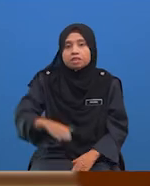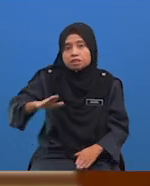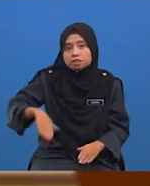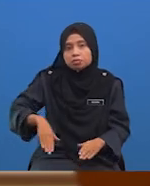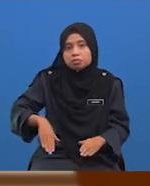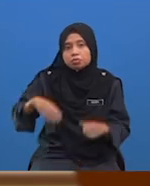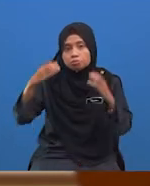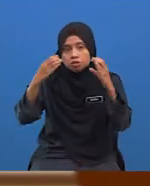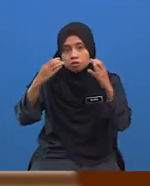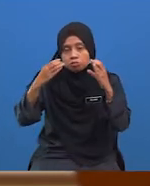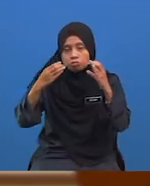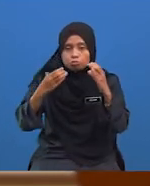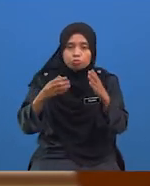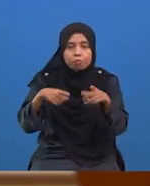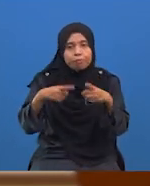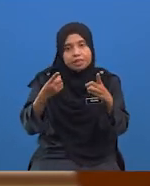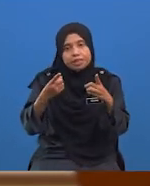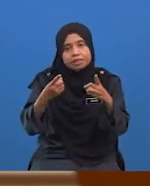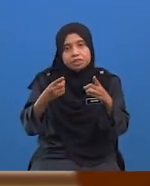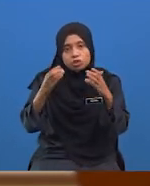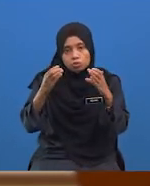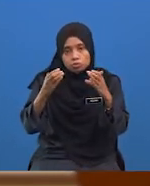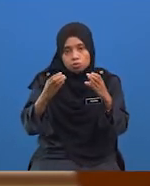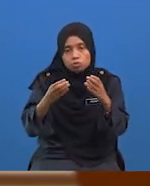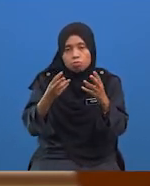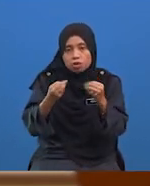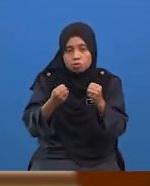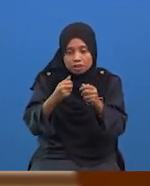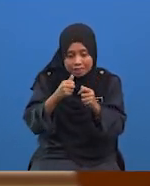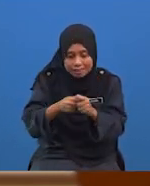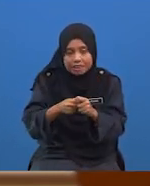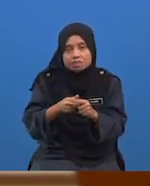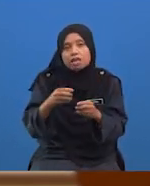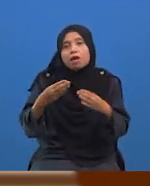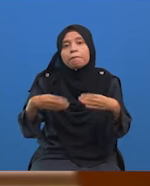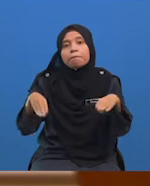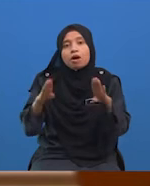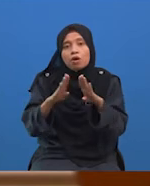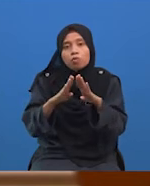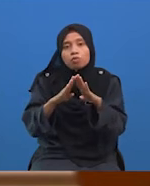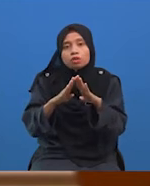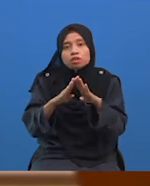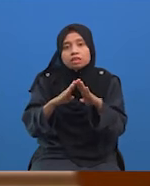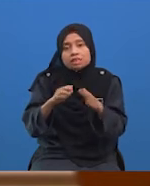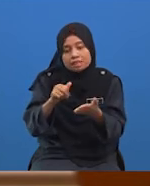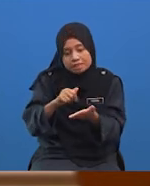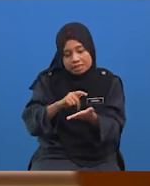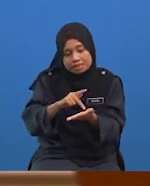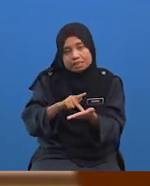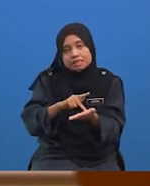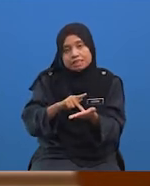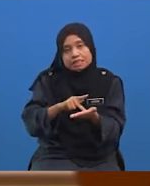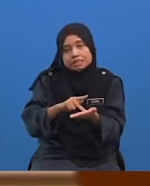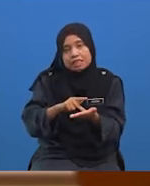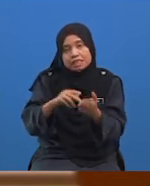Sebelum cikgu mengundur diri, suka juga cikgu ingin menekankan bahawa akibat pengaruh ciri iklim